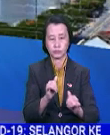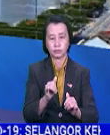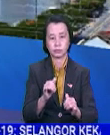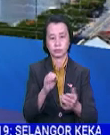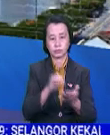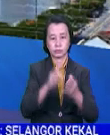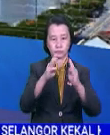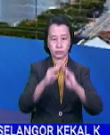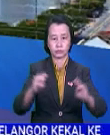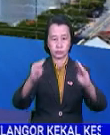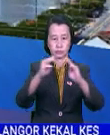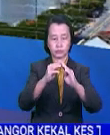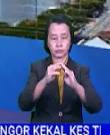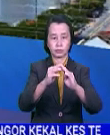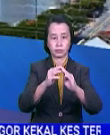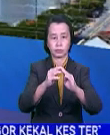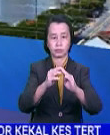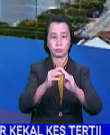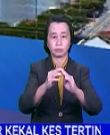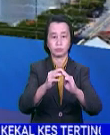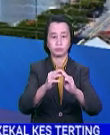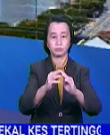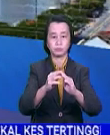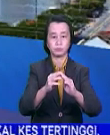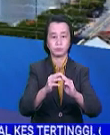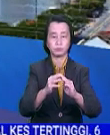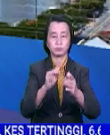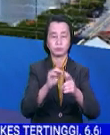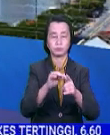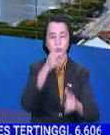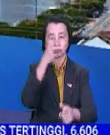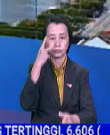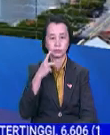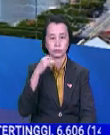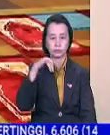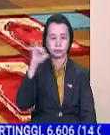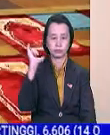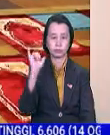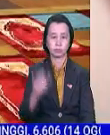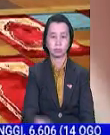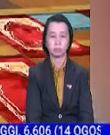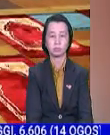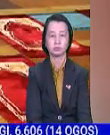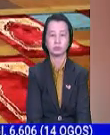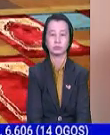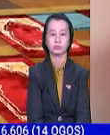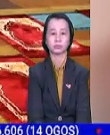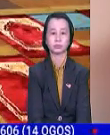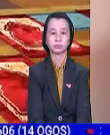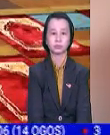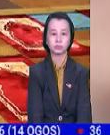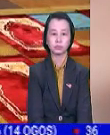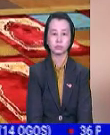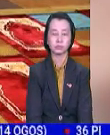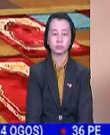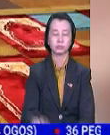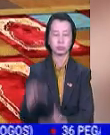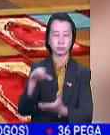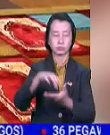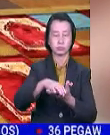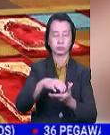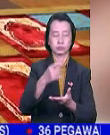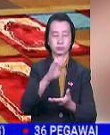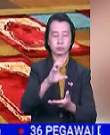peng di masjid Shalahuddin al-ayyubi comparison kucing semalam sumbangan cek